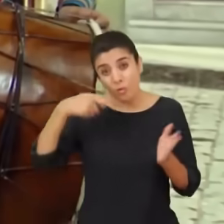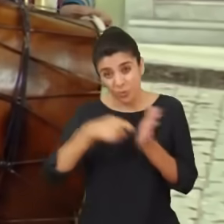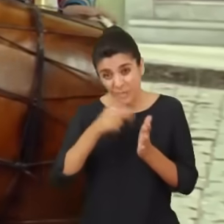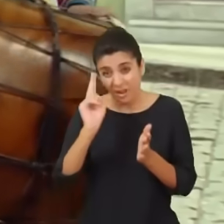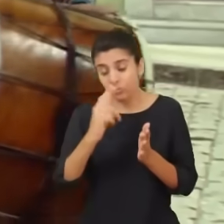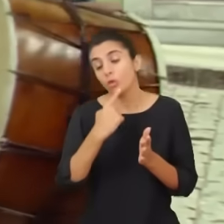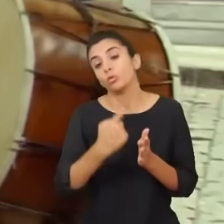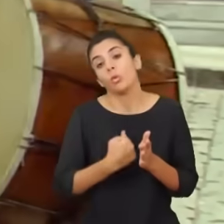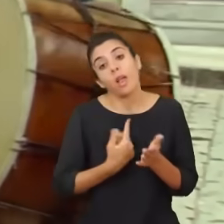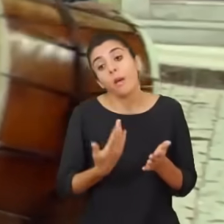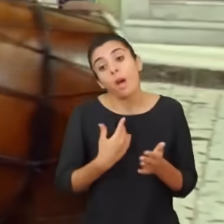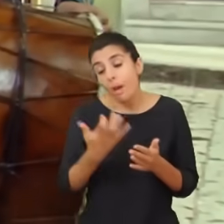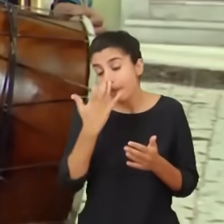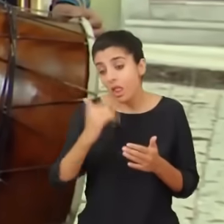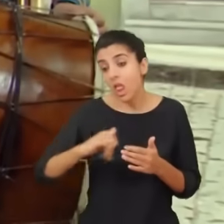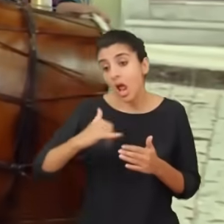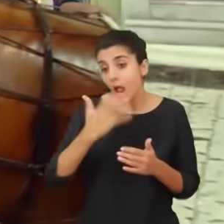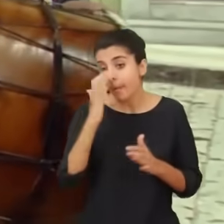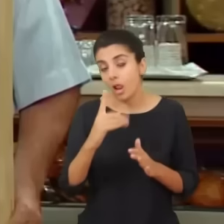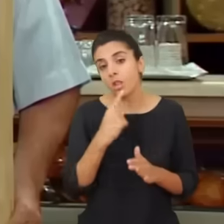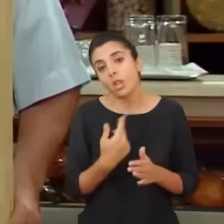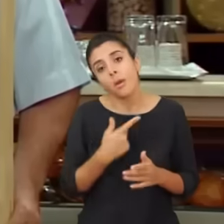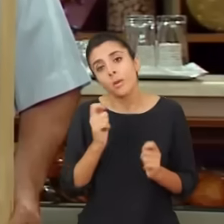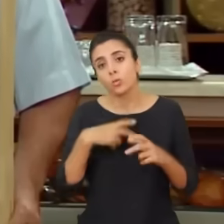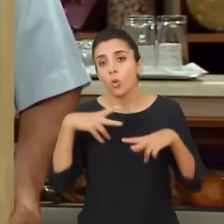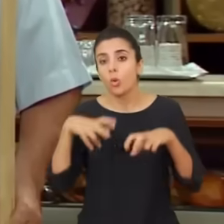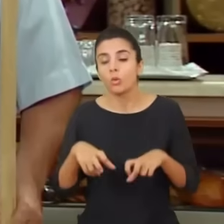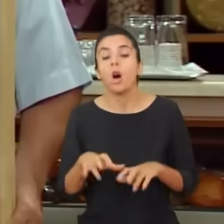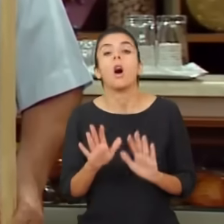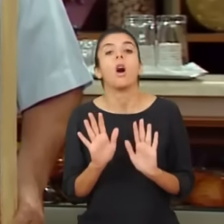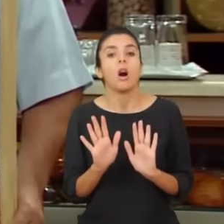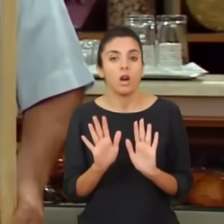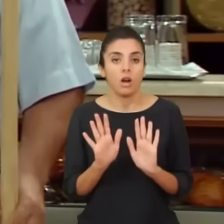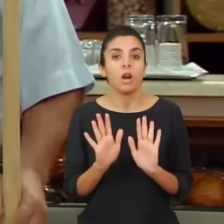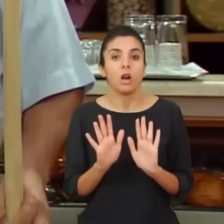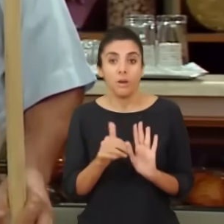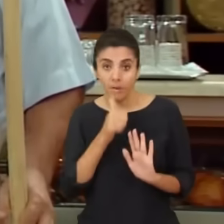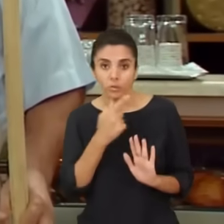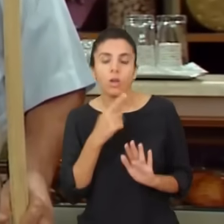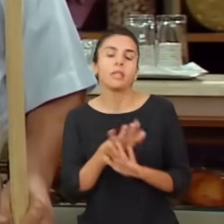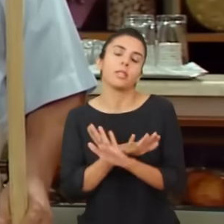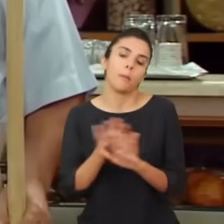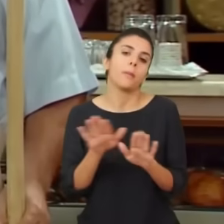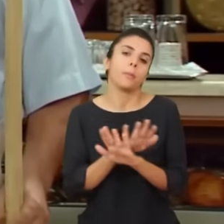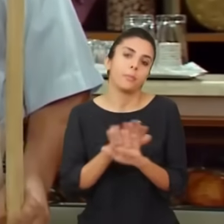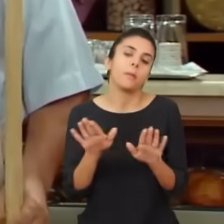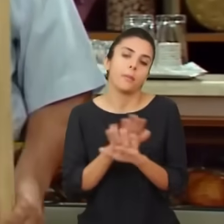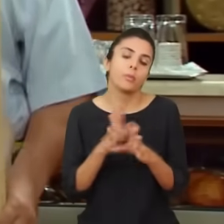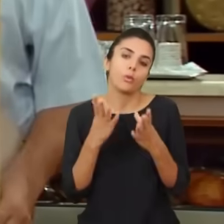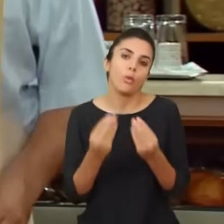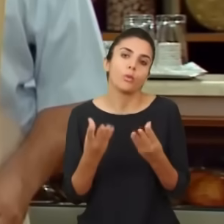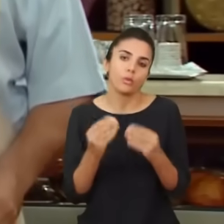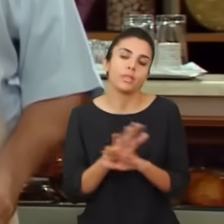Ya, evet. Ayrılmayın dedi. Sen yani, ne yapalım? Ha. Oldu. Tamam o zaman.